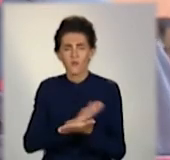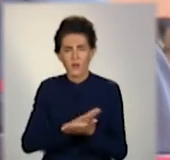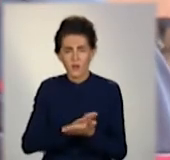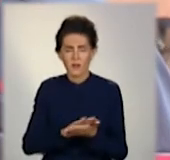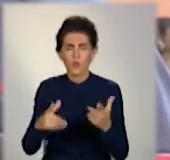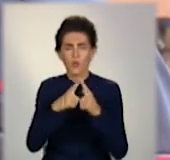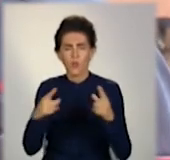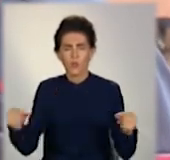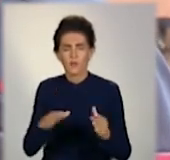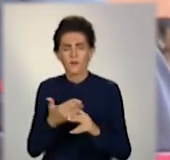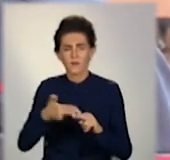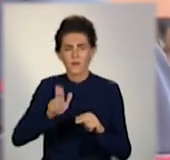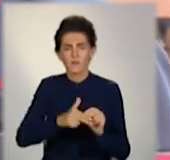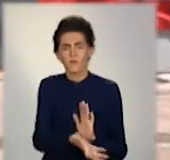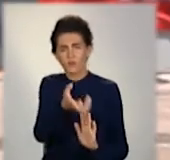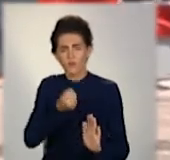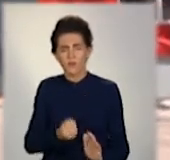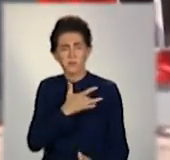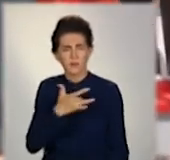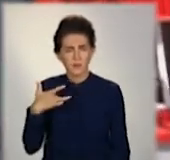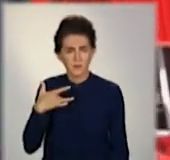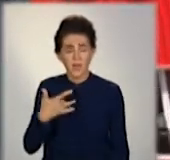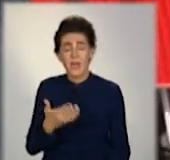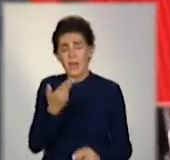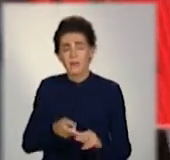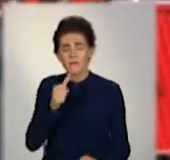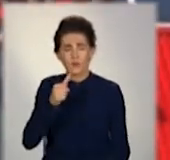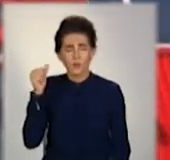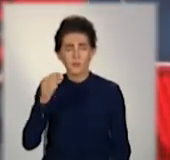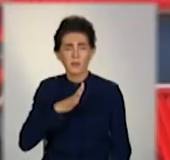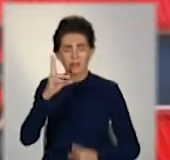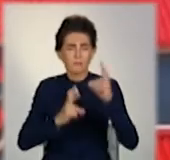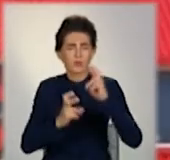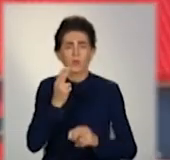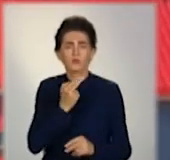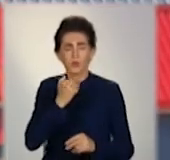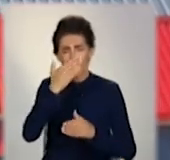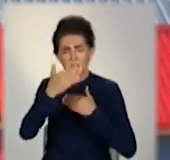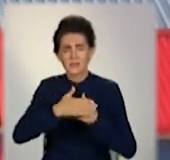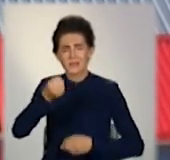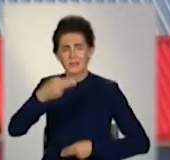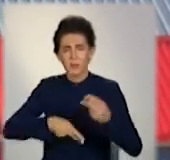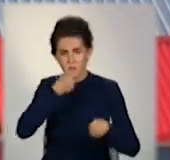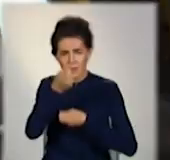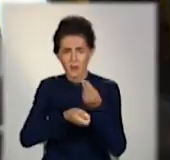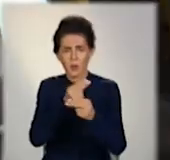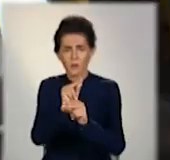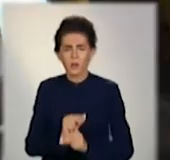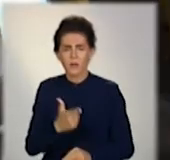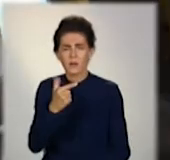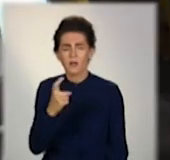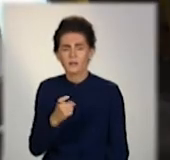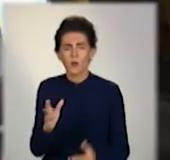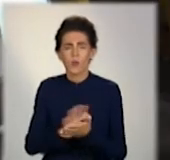конвейера для выгрузки уловленной пыли. Нагадаємо, торік на комбінації імені Ілліча завершили реконструкцію газоочисних установок